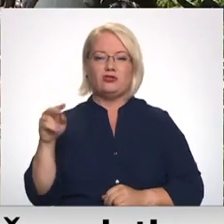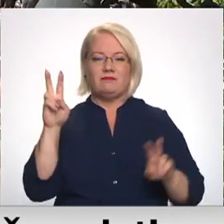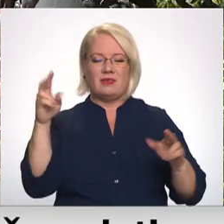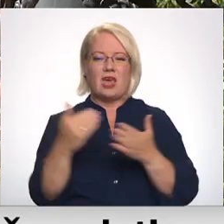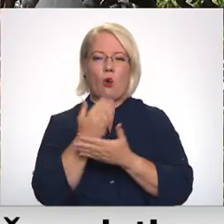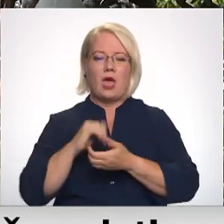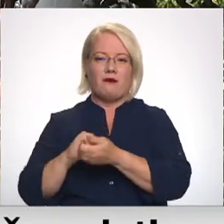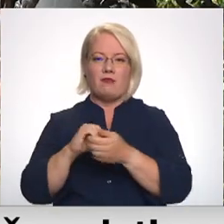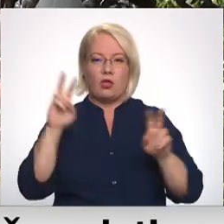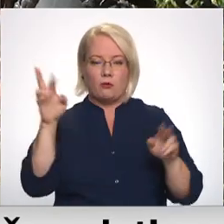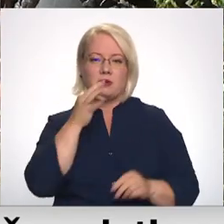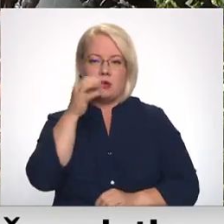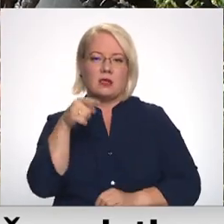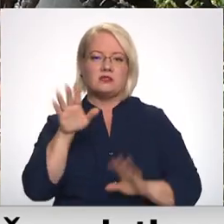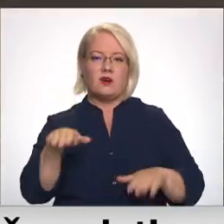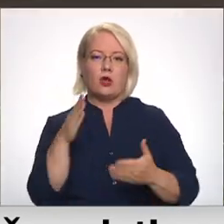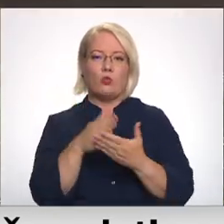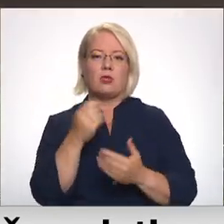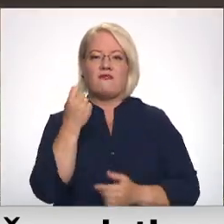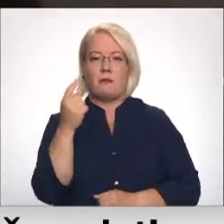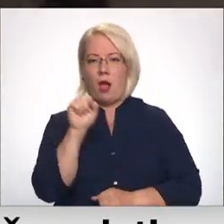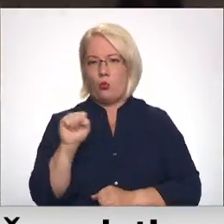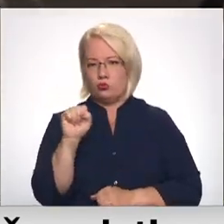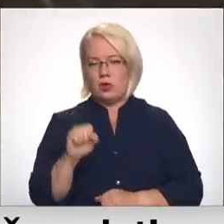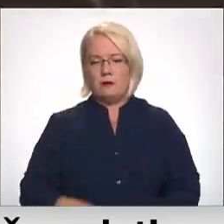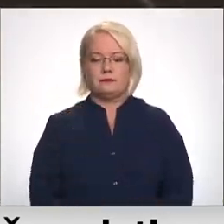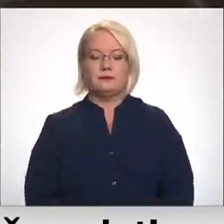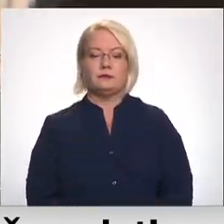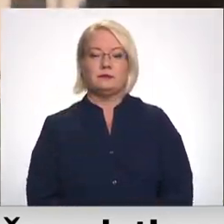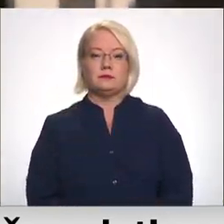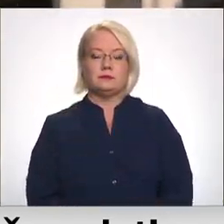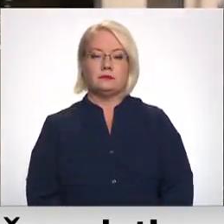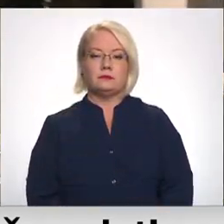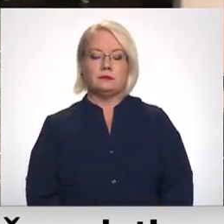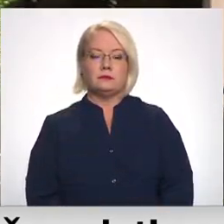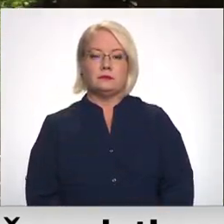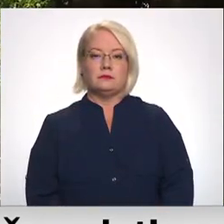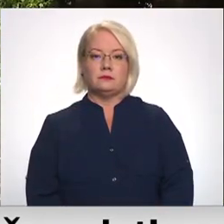varētu notikt 11. augustā. Ilja Kozins, Māris Jurgensons, Latvijas televīzija.